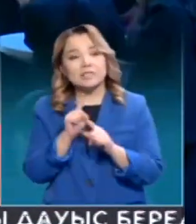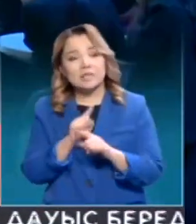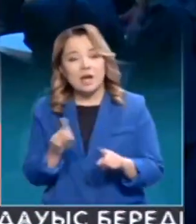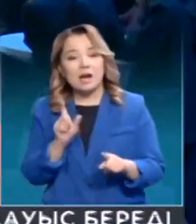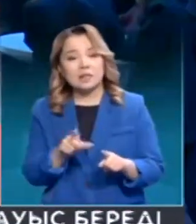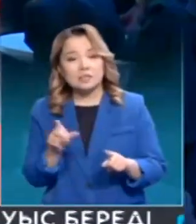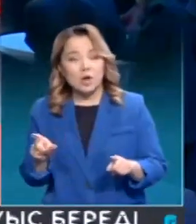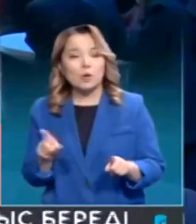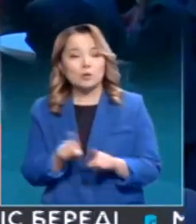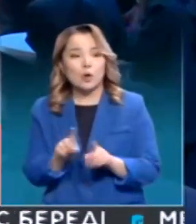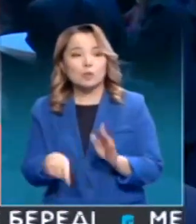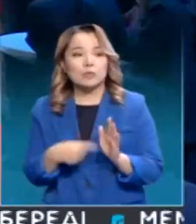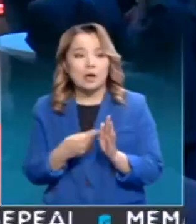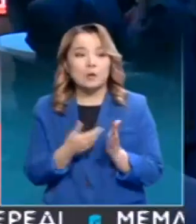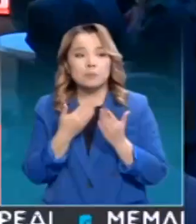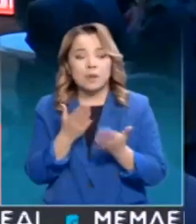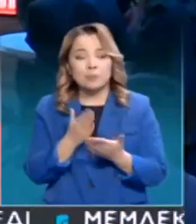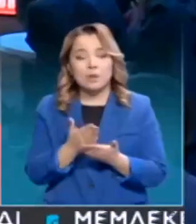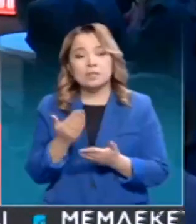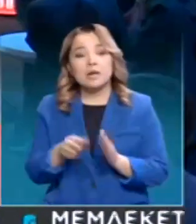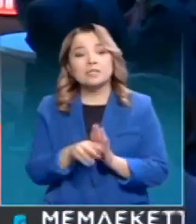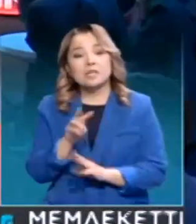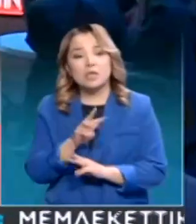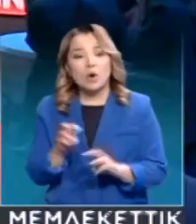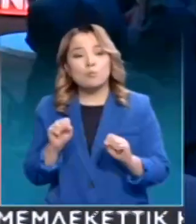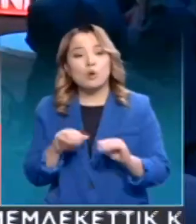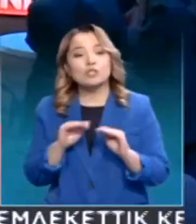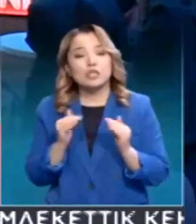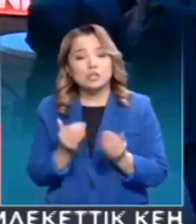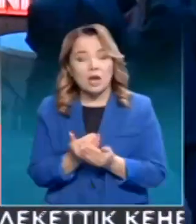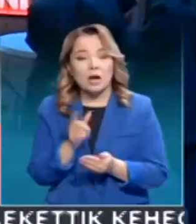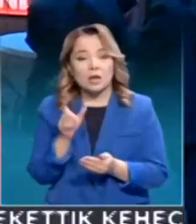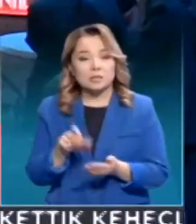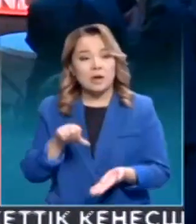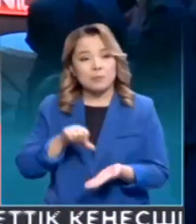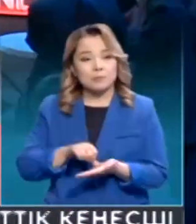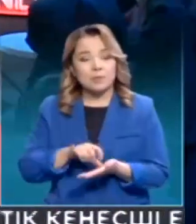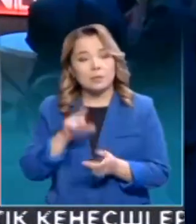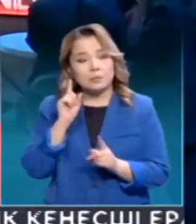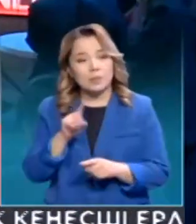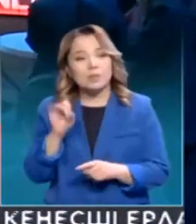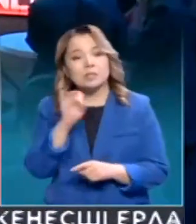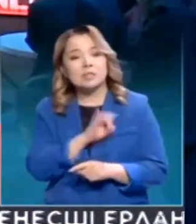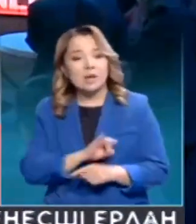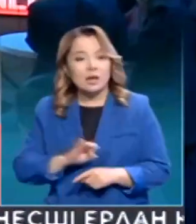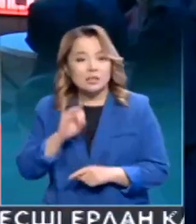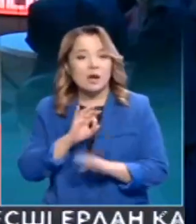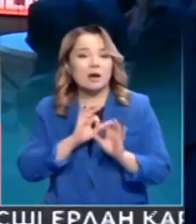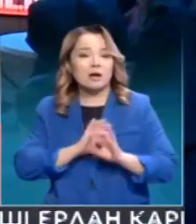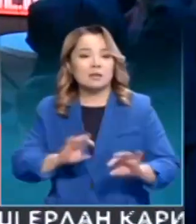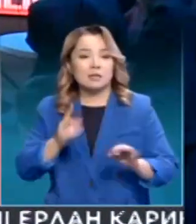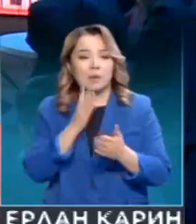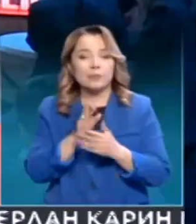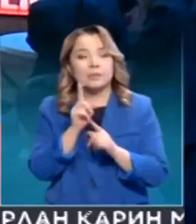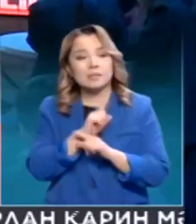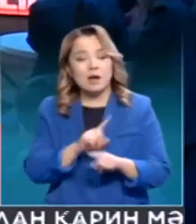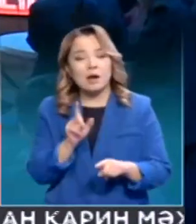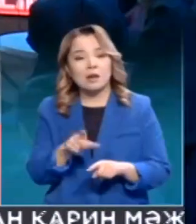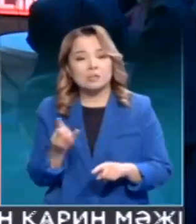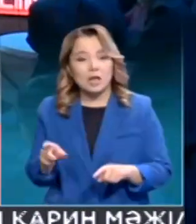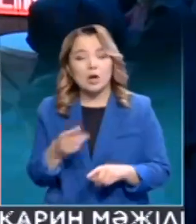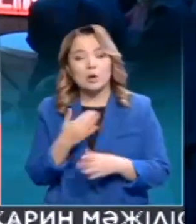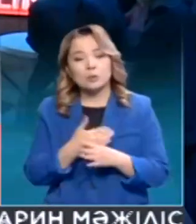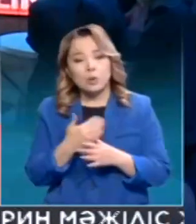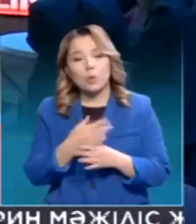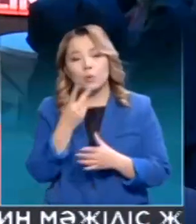жандардың мәселесін көтерді. Сенатор өзі де мүмкіндігі шектеулі жан болғандықтан басынан өткен хикаясын баяндап, ерекше жандарға